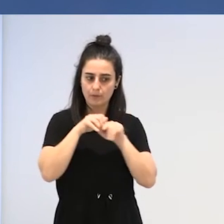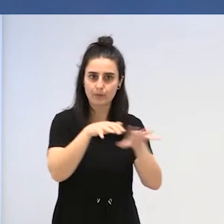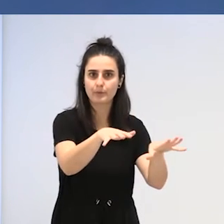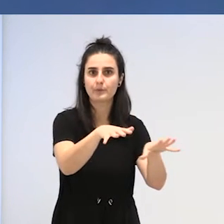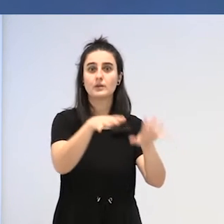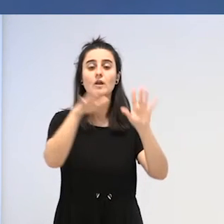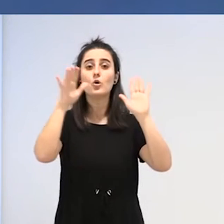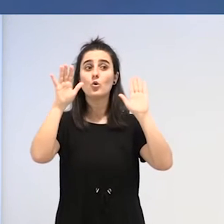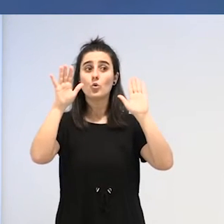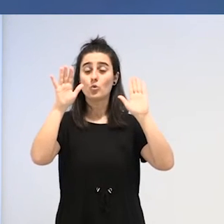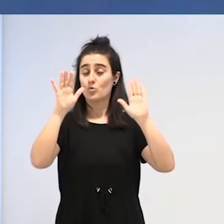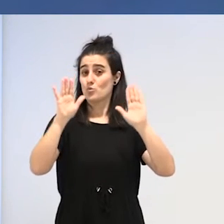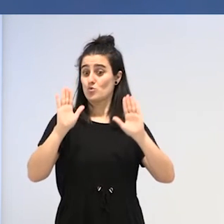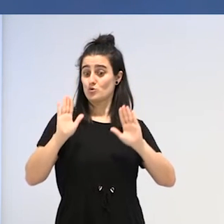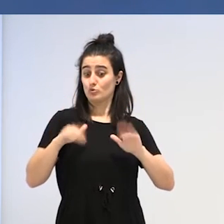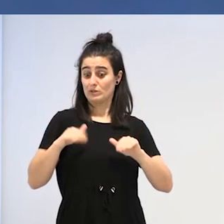azkenengo